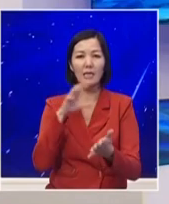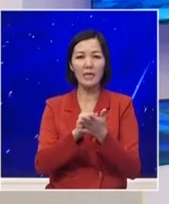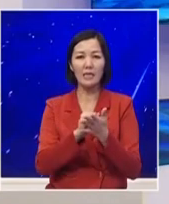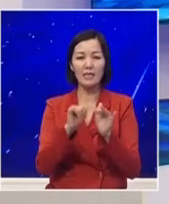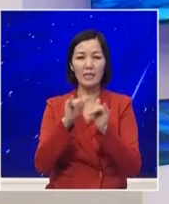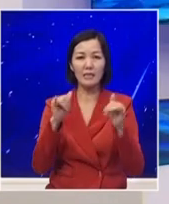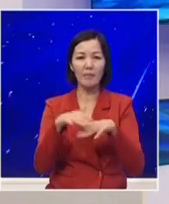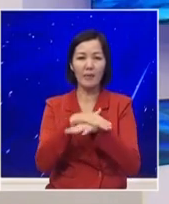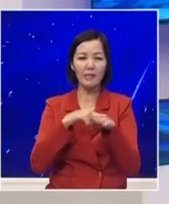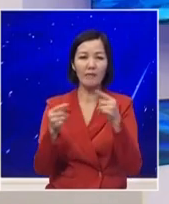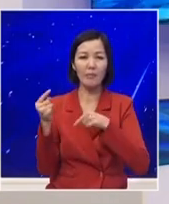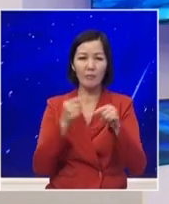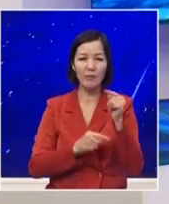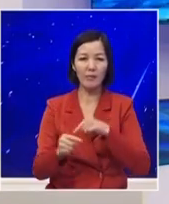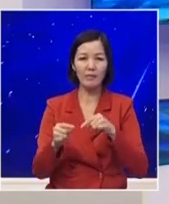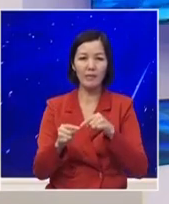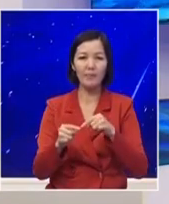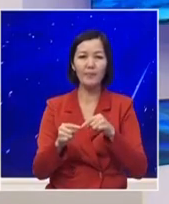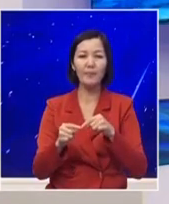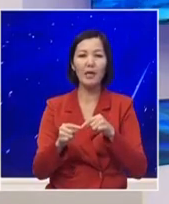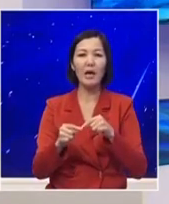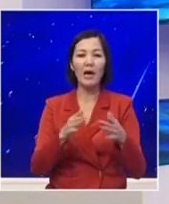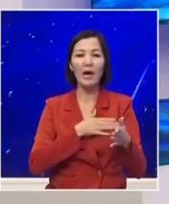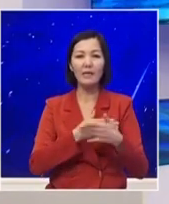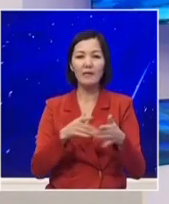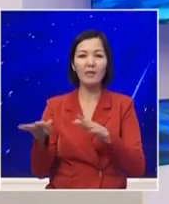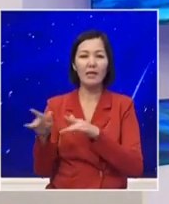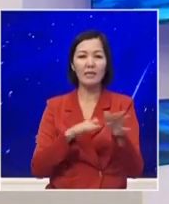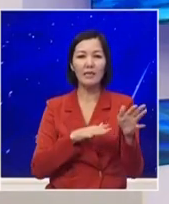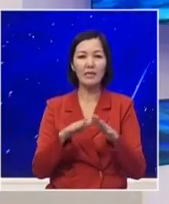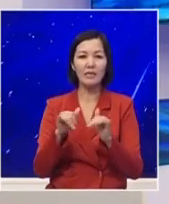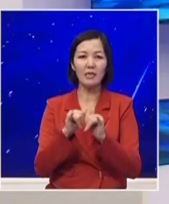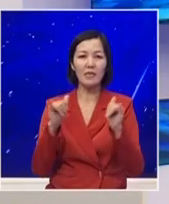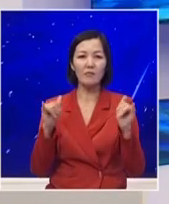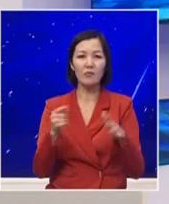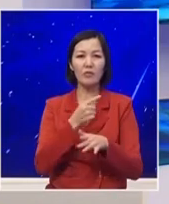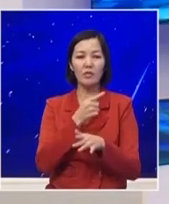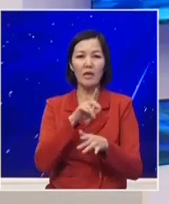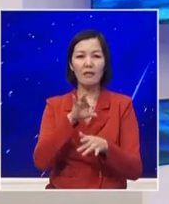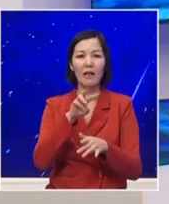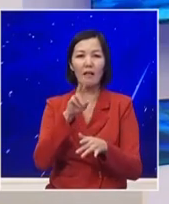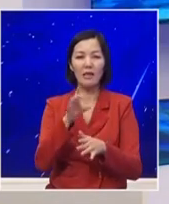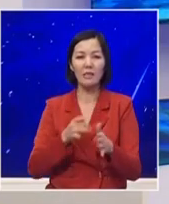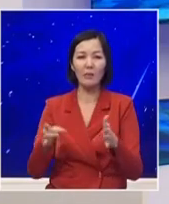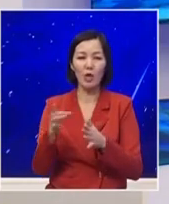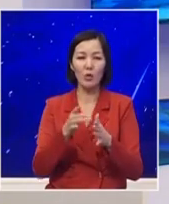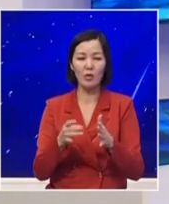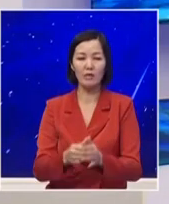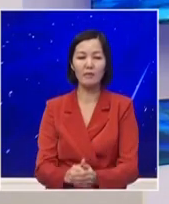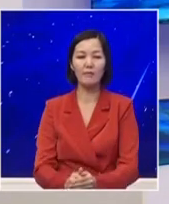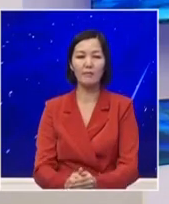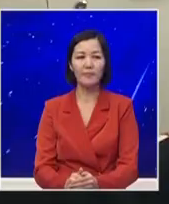занятости и развития массового предпринимательства. Именно по ней активная деятельность развернута и в Талгарском